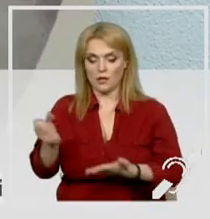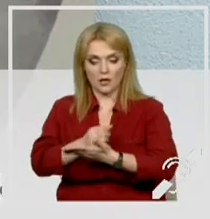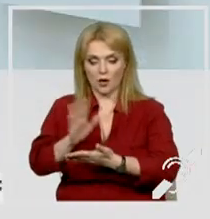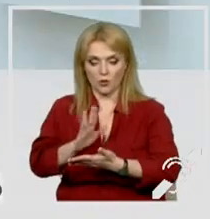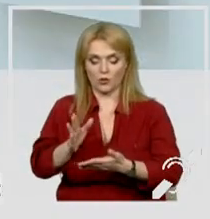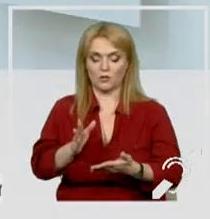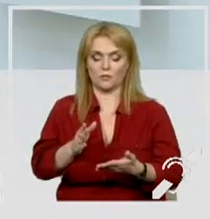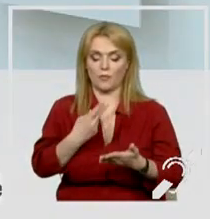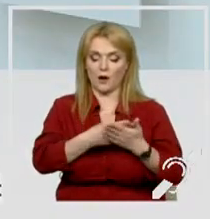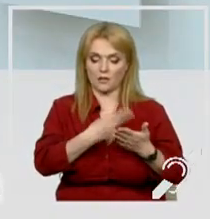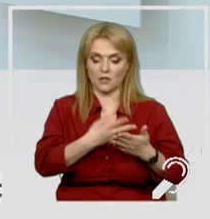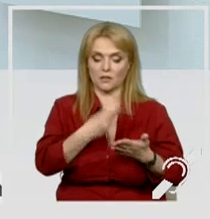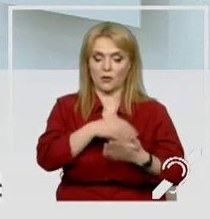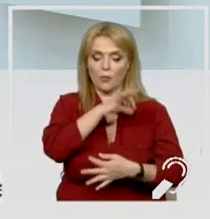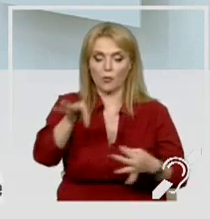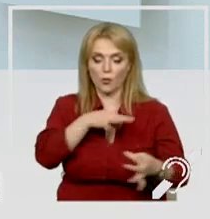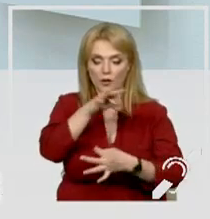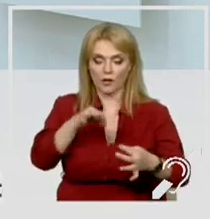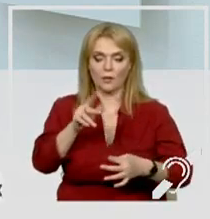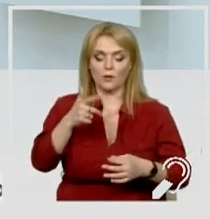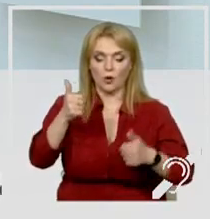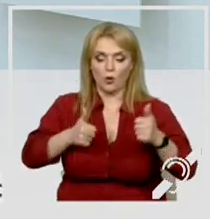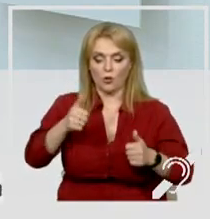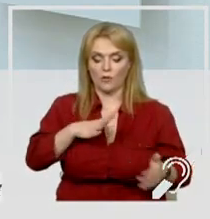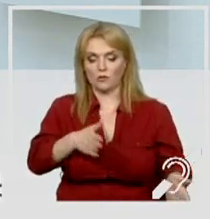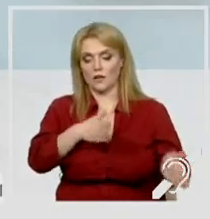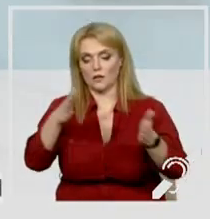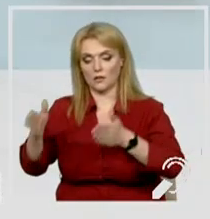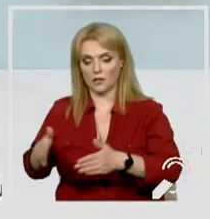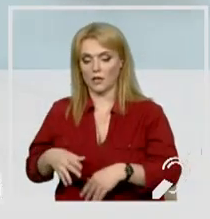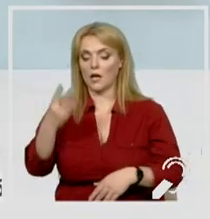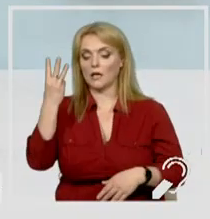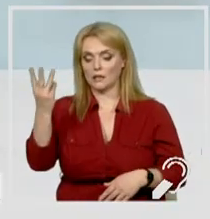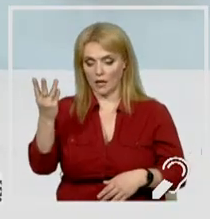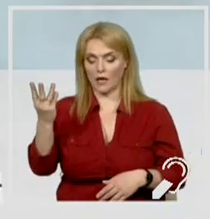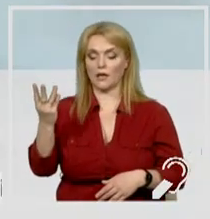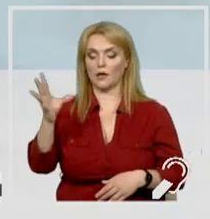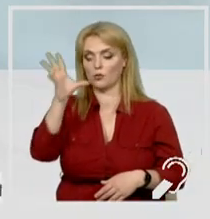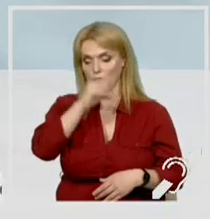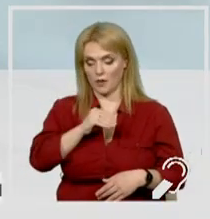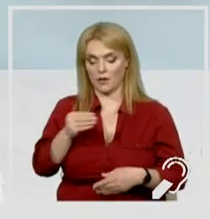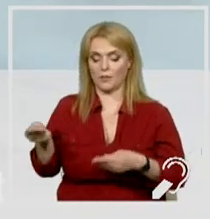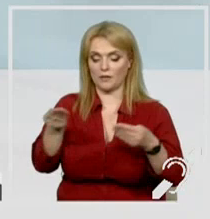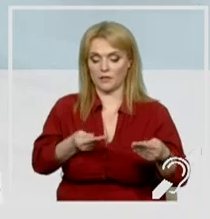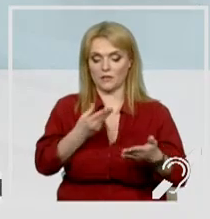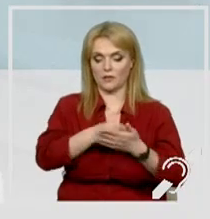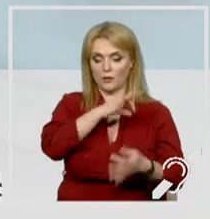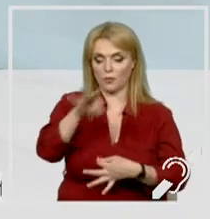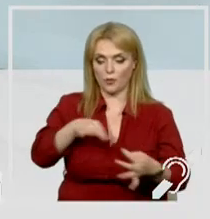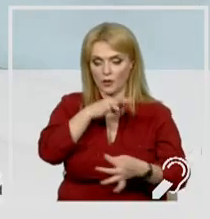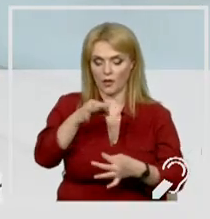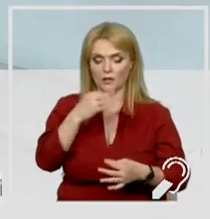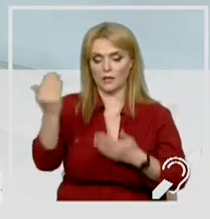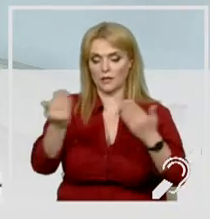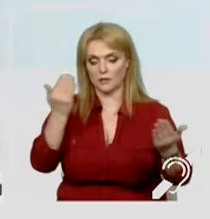să-și prezinte schițele deoarece concursul a fost anulat. Totuși, trei dintre ei și-au prezentat proiectele în cadrul unei expoziții